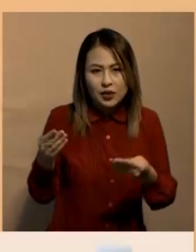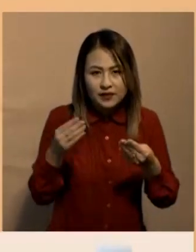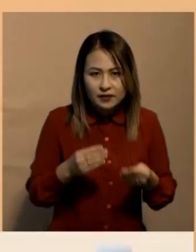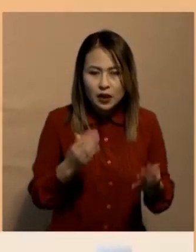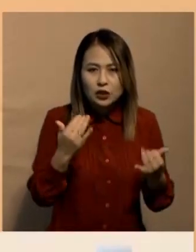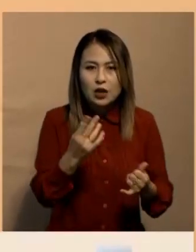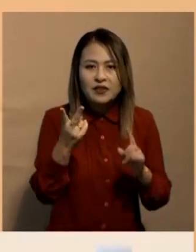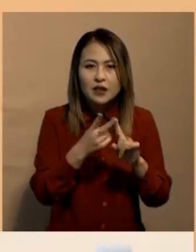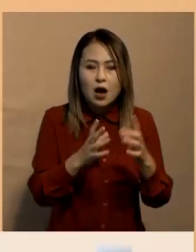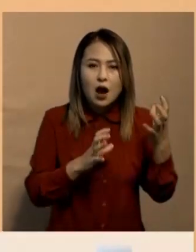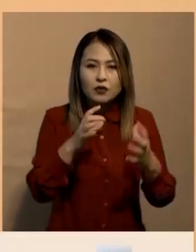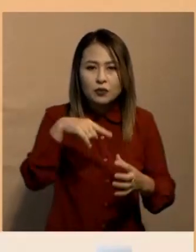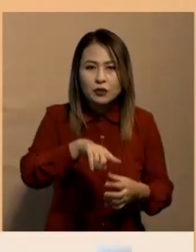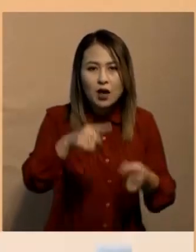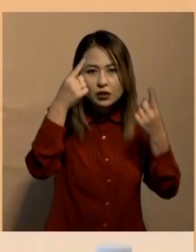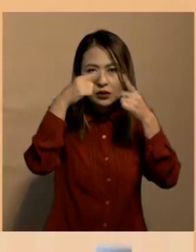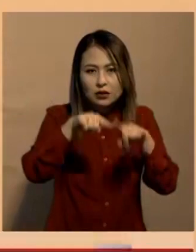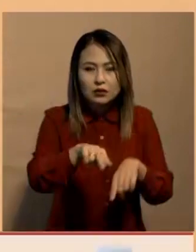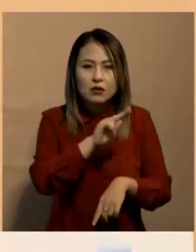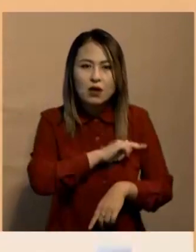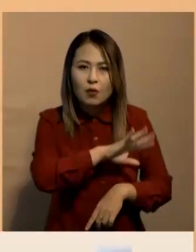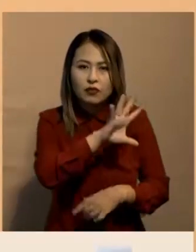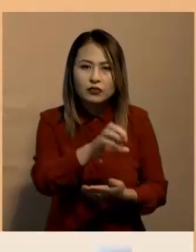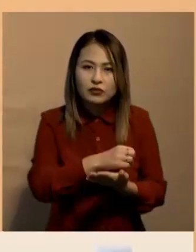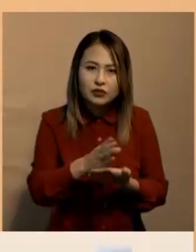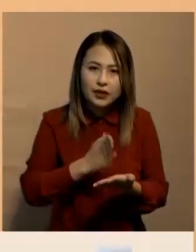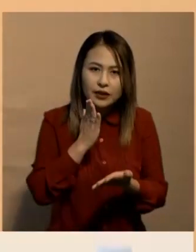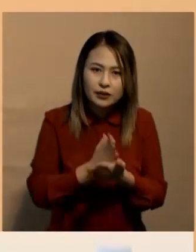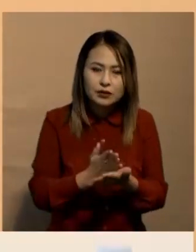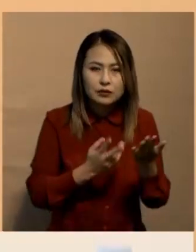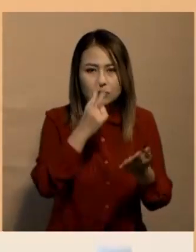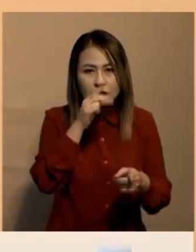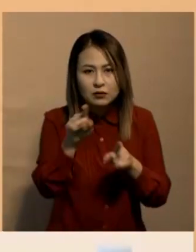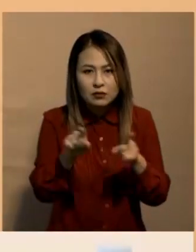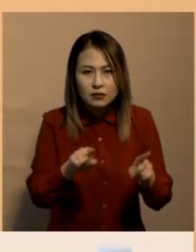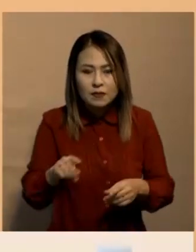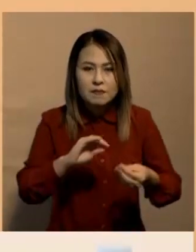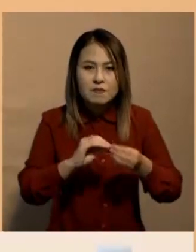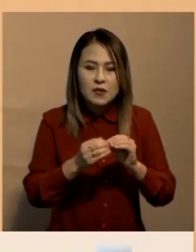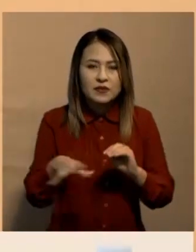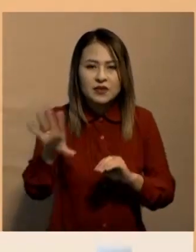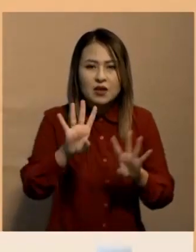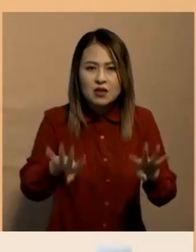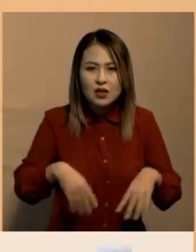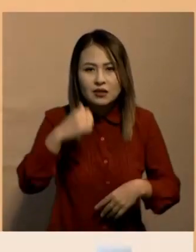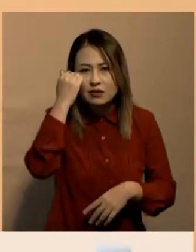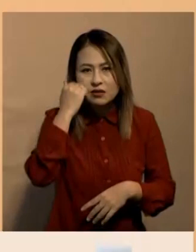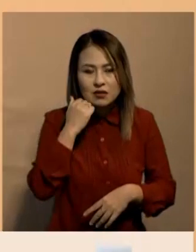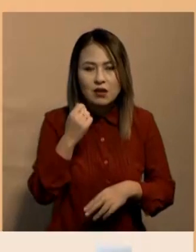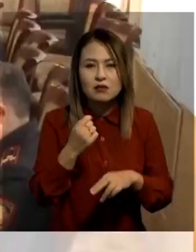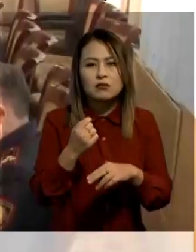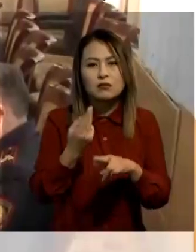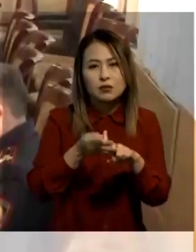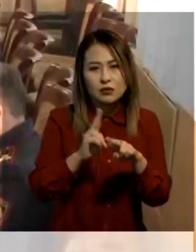Екіншісі, автобустардың техникалық жағдайы. Оның барлығын автопарк басшылығына шығып тұрып көрсеткенбіз. Дөңгелектер ескі, қыста жүру қиындық